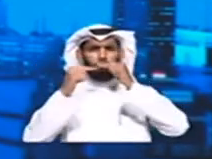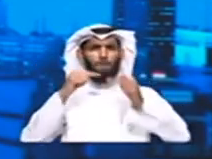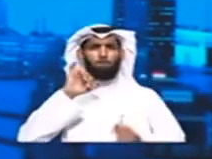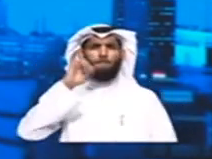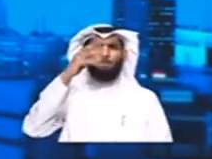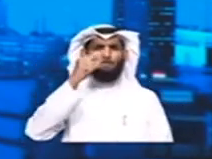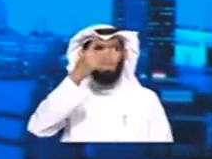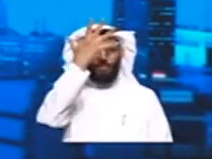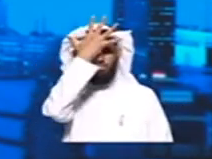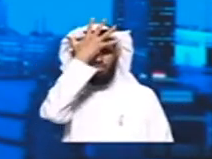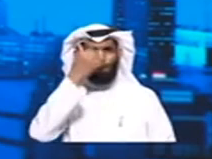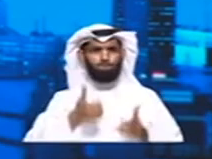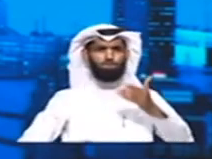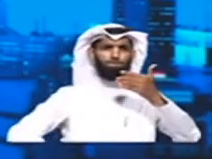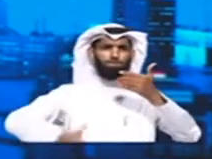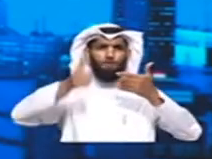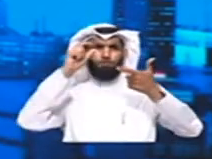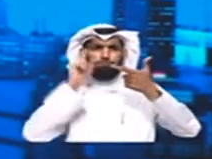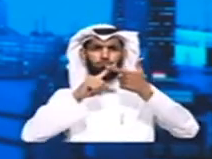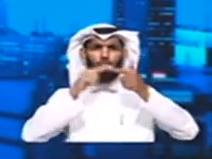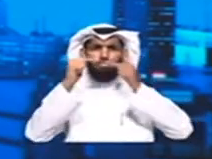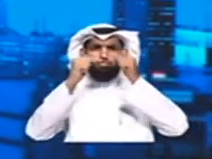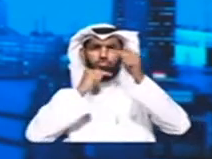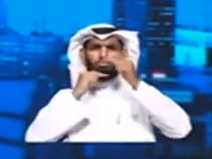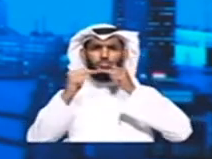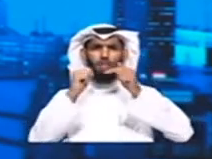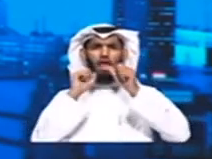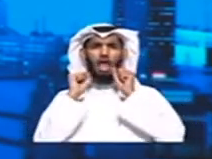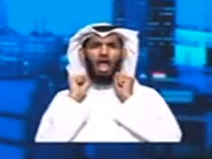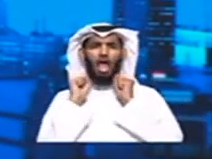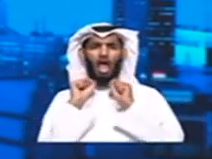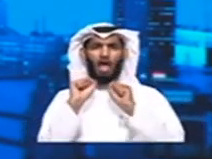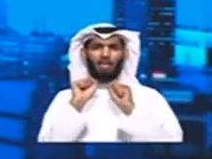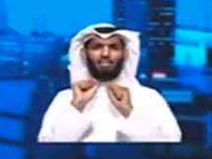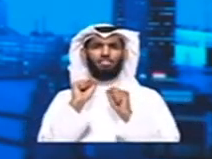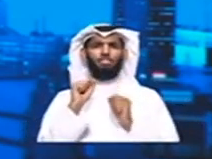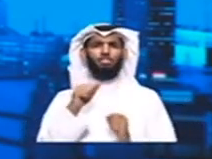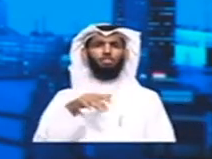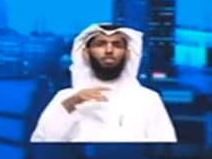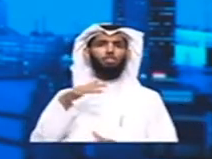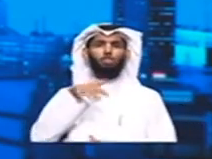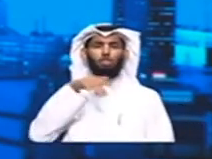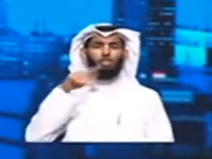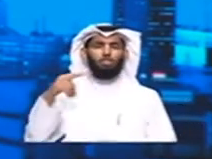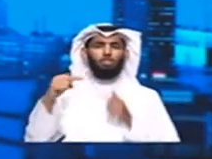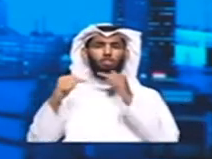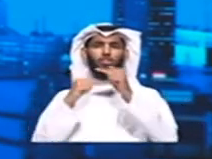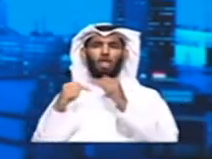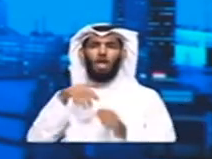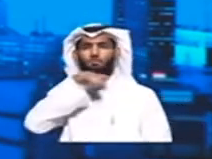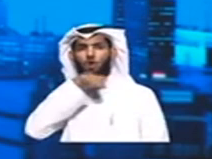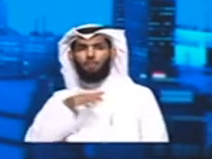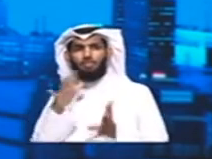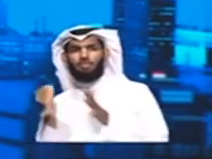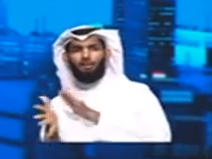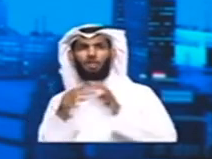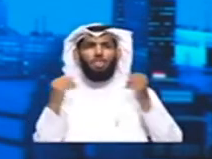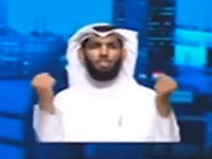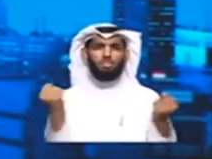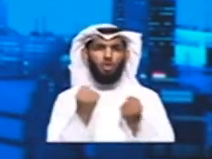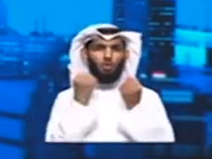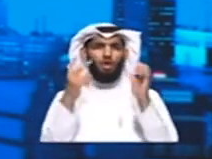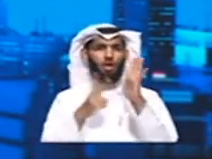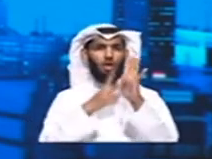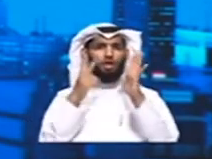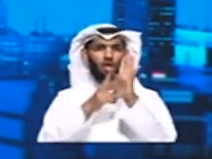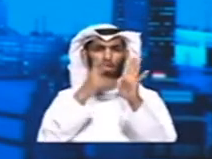على المركز الثاني بالشعر النبطي في مسابقة كتارة لشاعر الرسول صلى الله عليه وسلم بدورتها الرابعة والمقامة